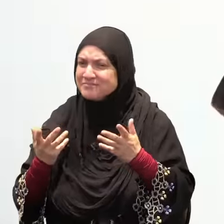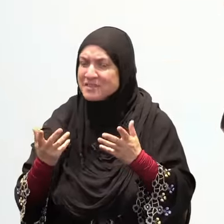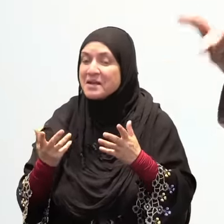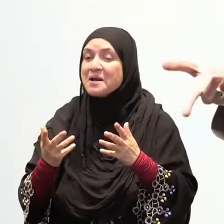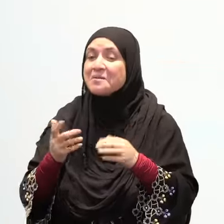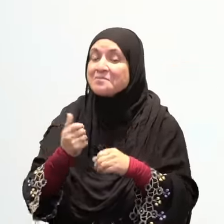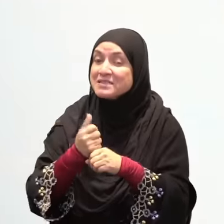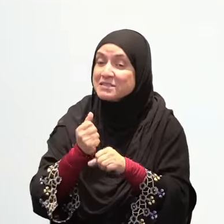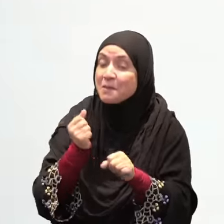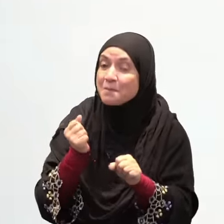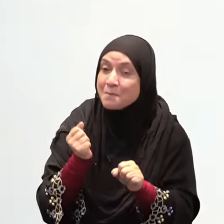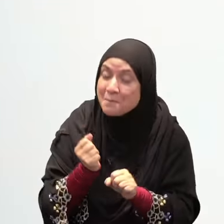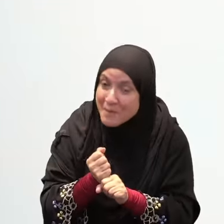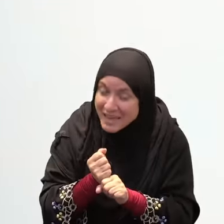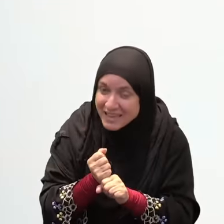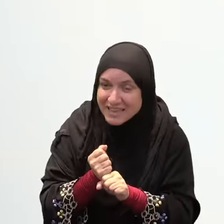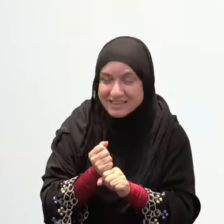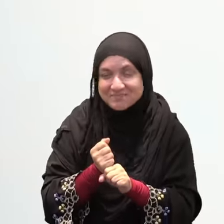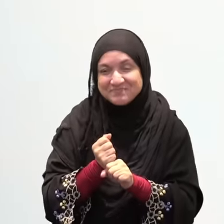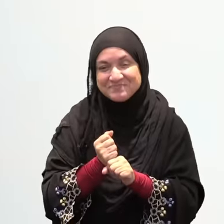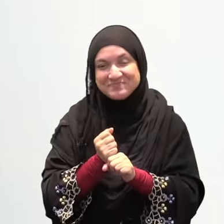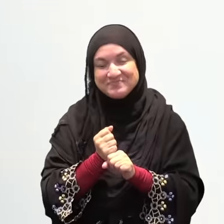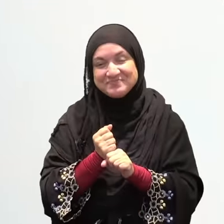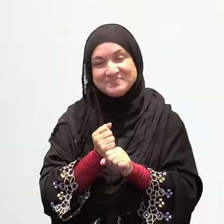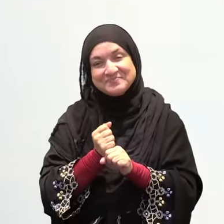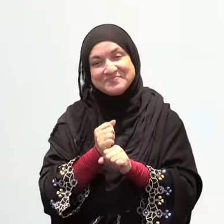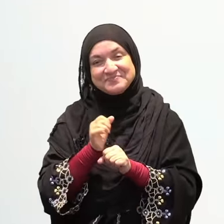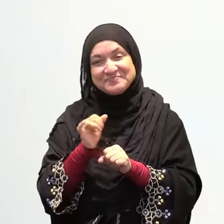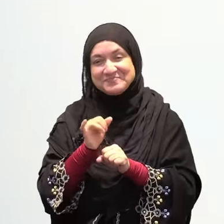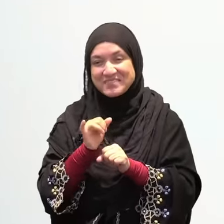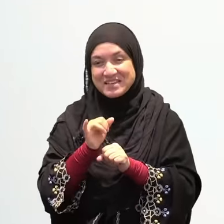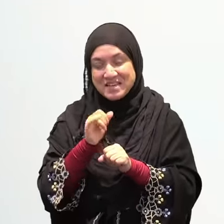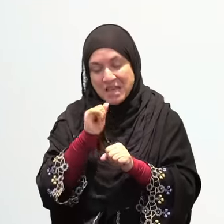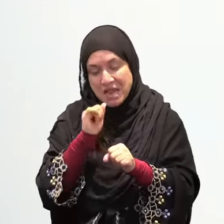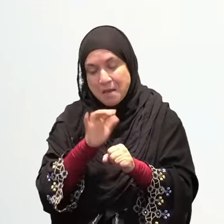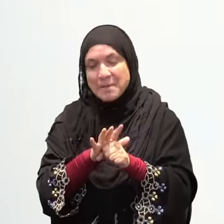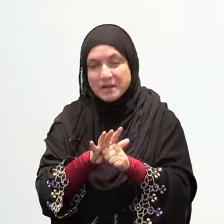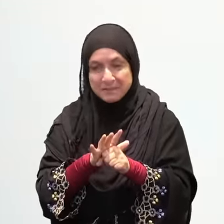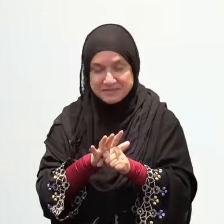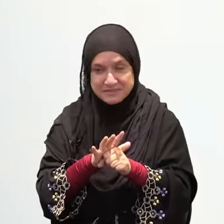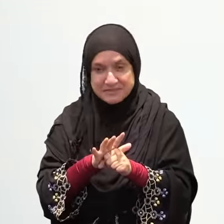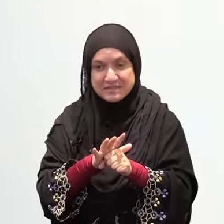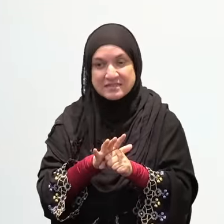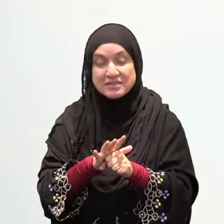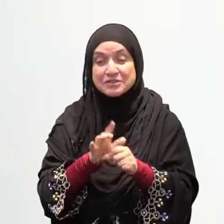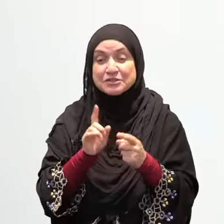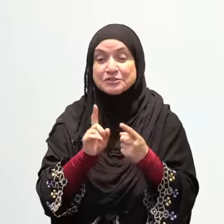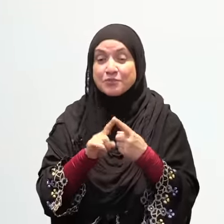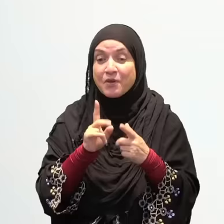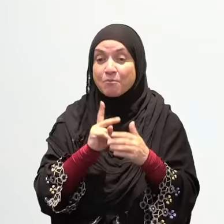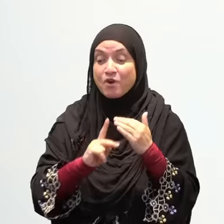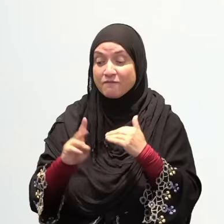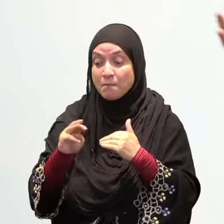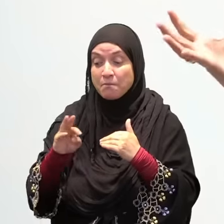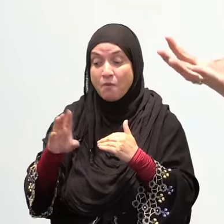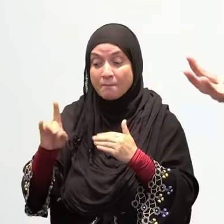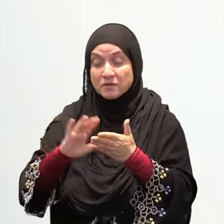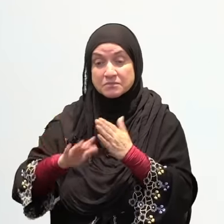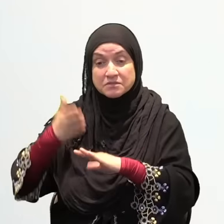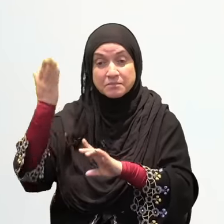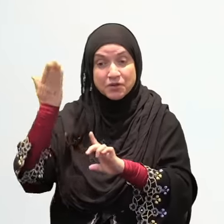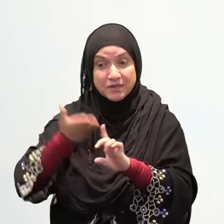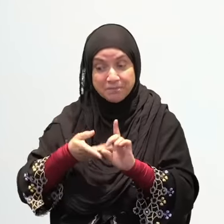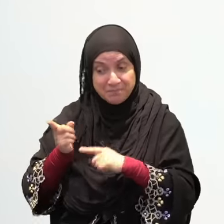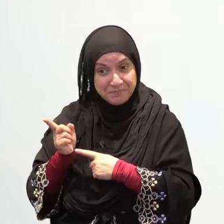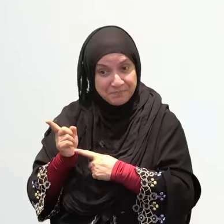Mecca to rescue Uthman radiallahu ta'ala anhu. And the Prophet ﷺ took his hand and said, this is for Uthman and this is me, because they thought Uthman was killed. So you had